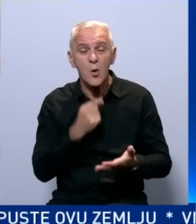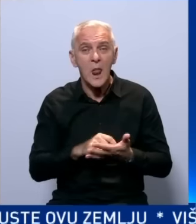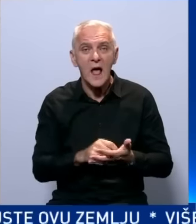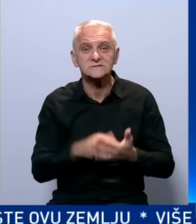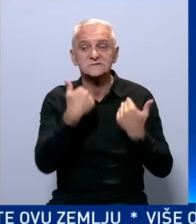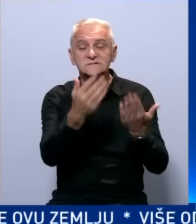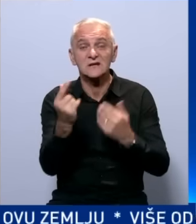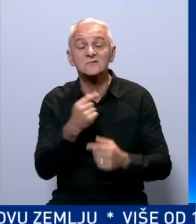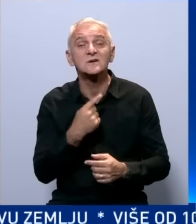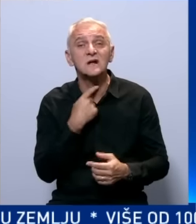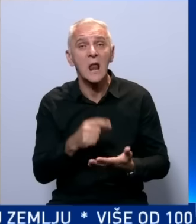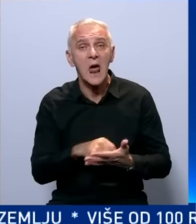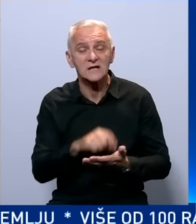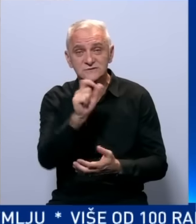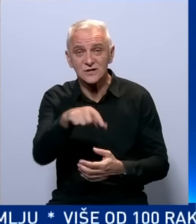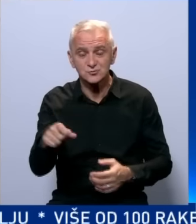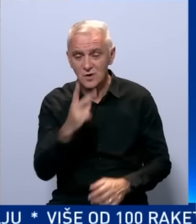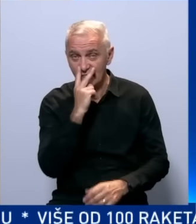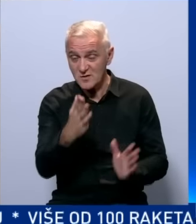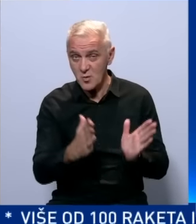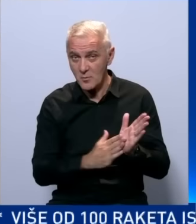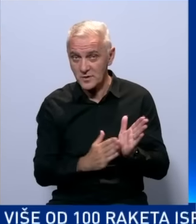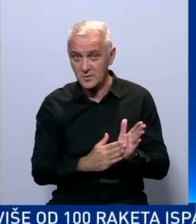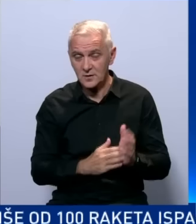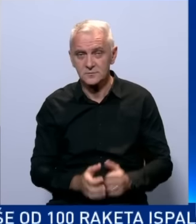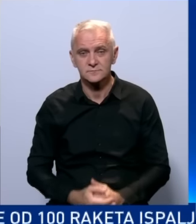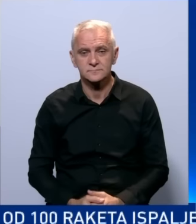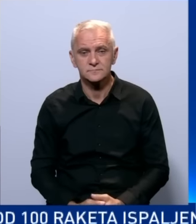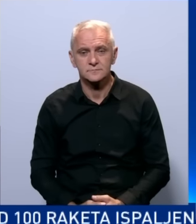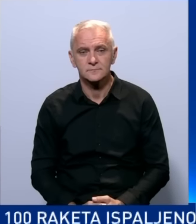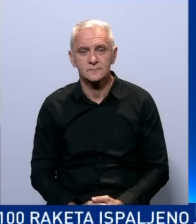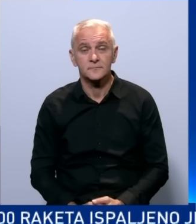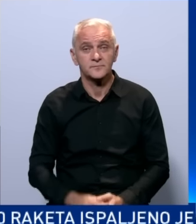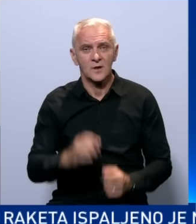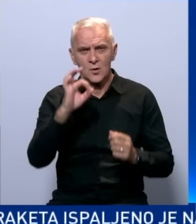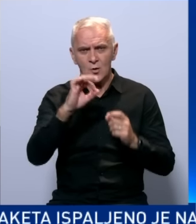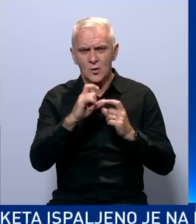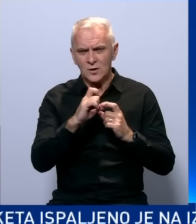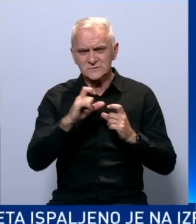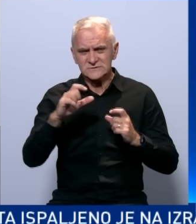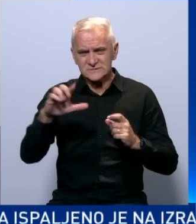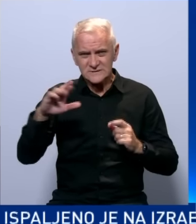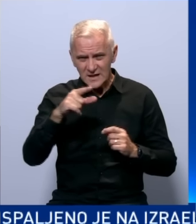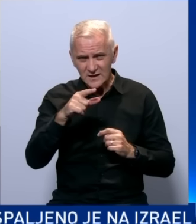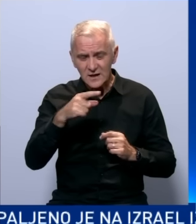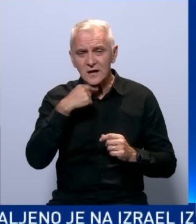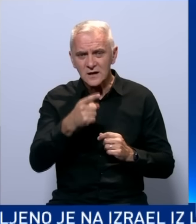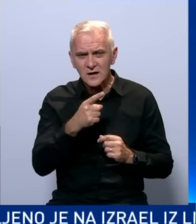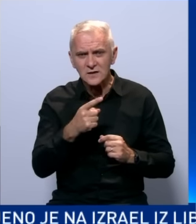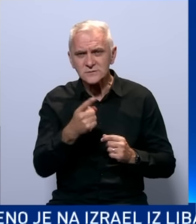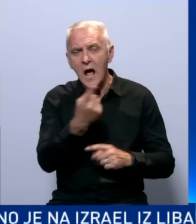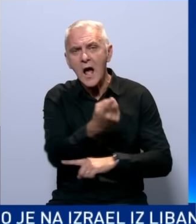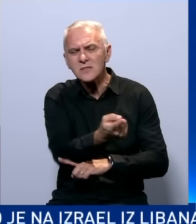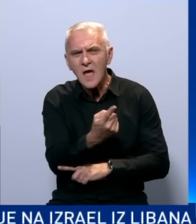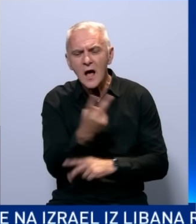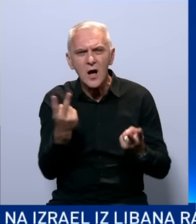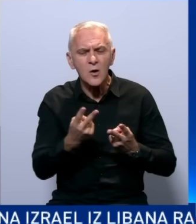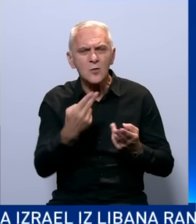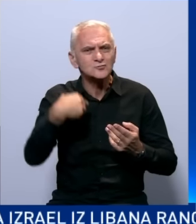glasačima. Vidljivo na primjerima. Bilježimo reakcije. Misija OEBS-a je svjesna činjenice da tenk kao predložena